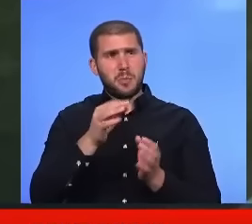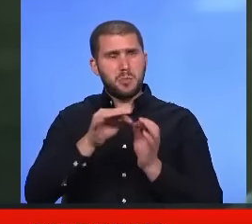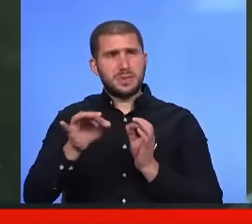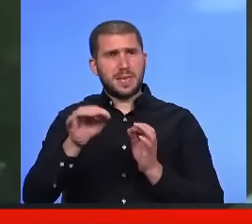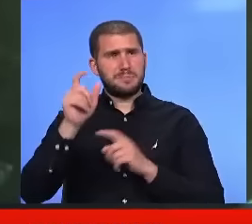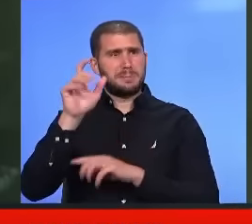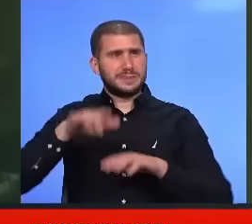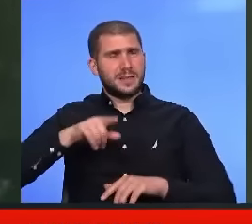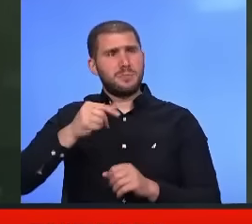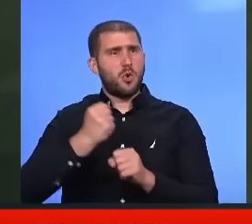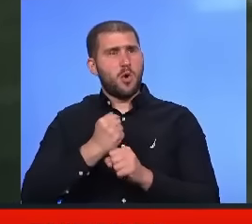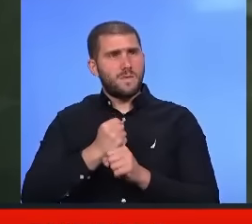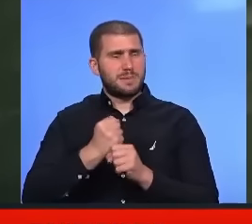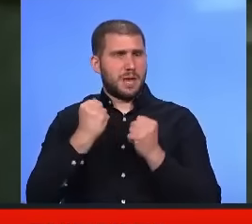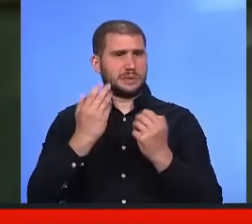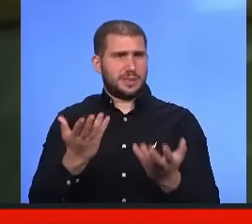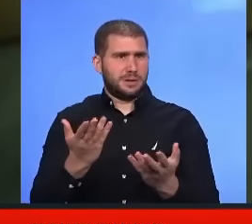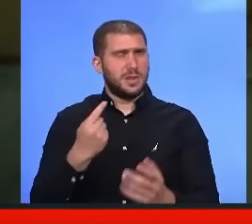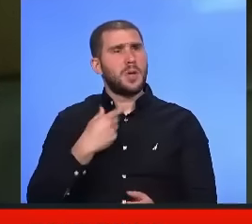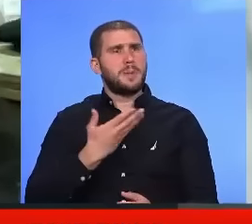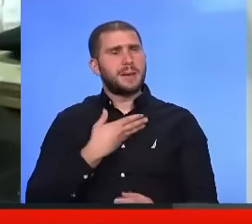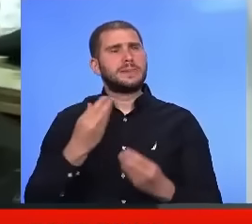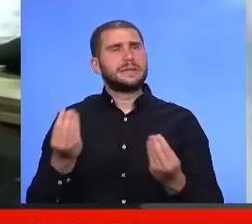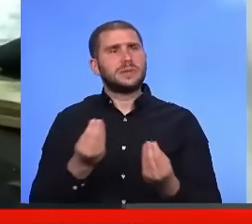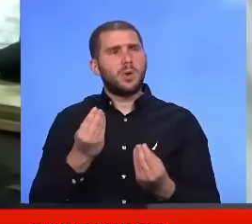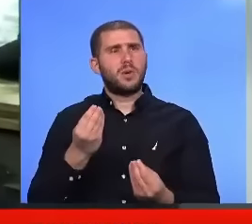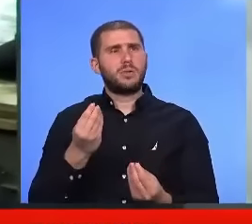הזה. והם עובדים איתנו חזק. עכשיו אנחנו מקבלים סחורה.